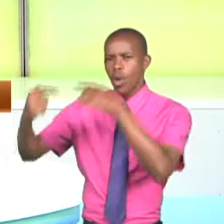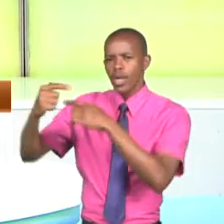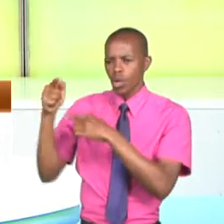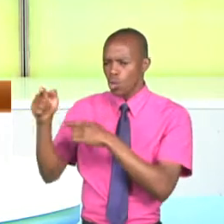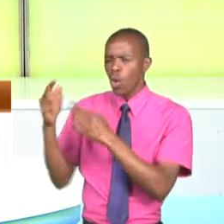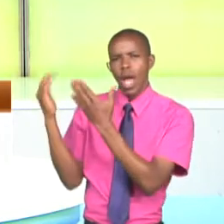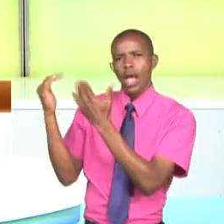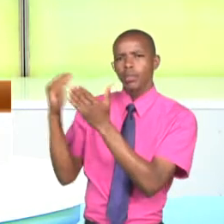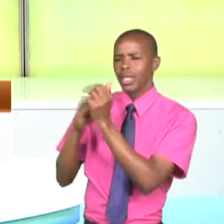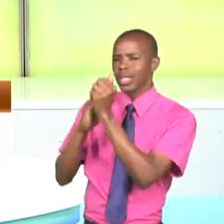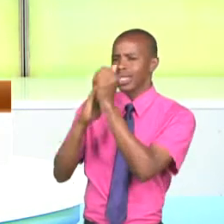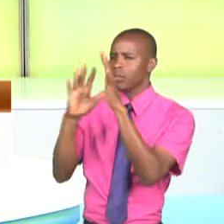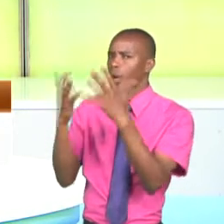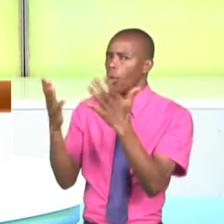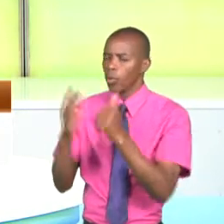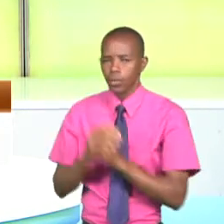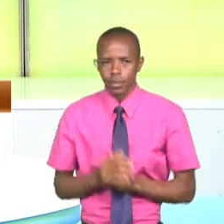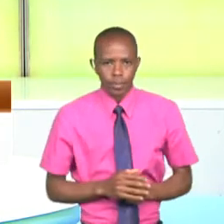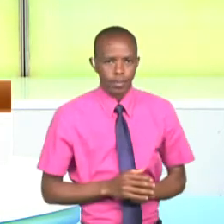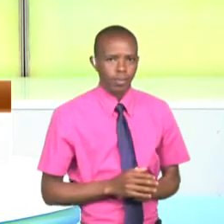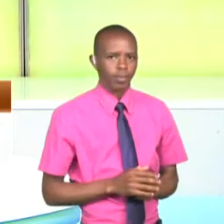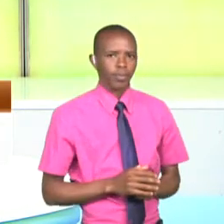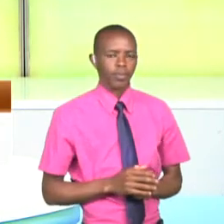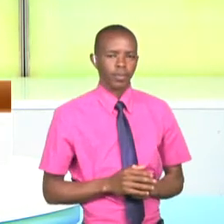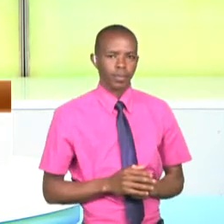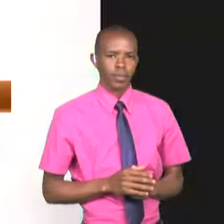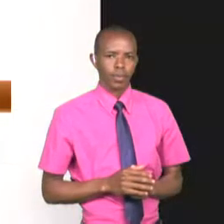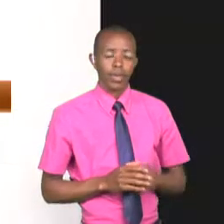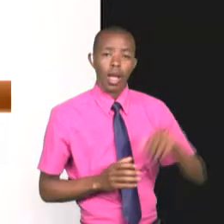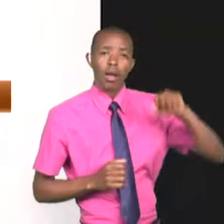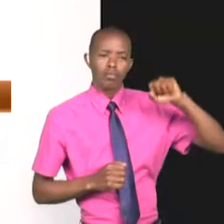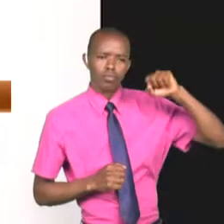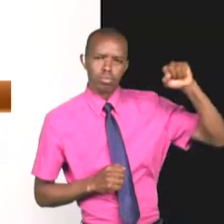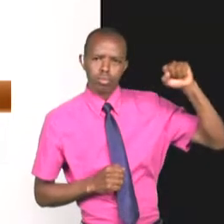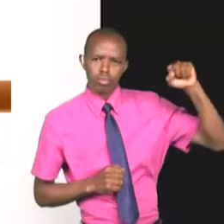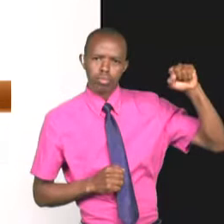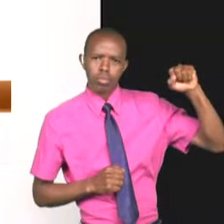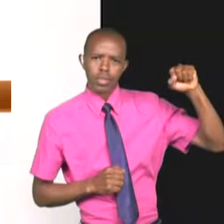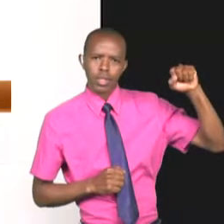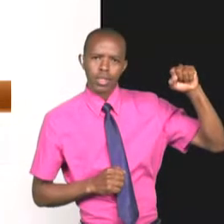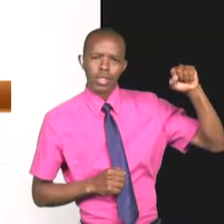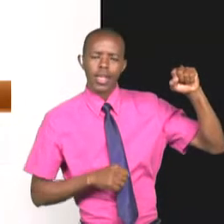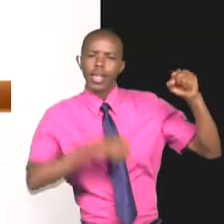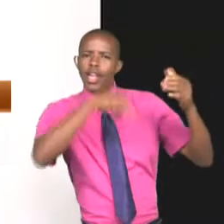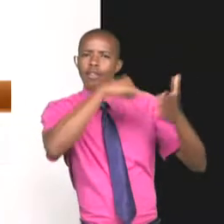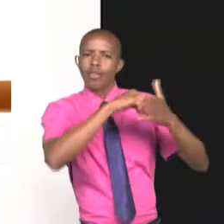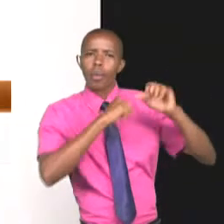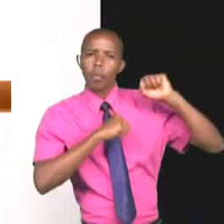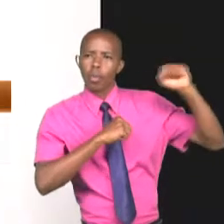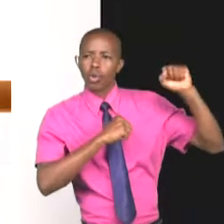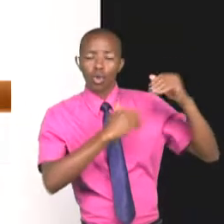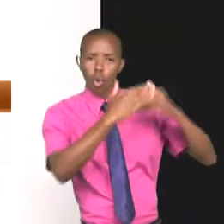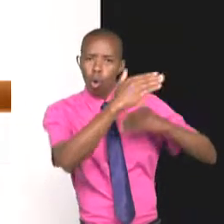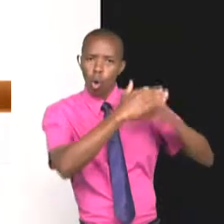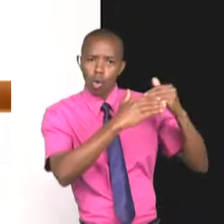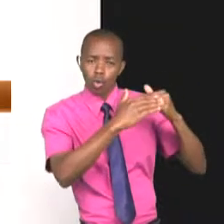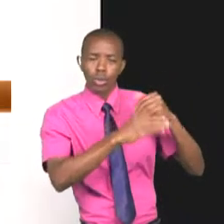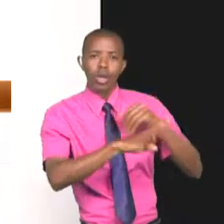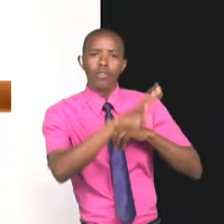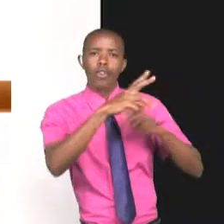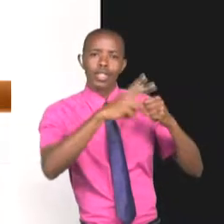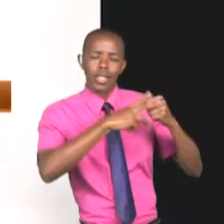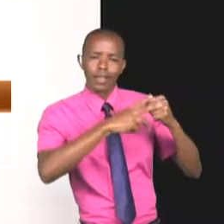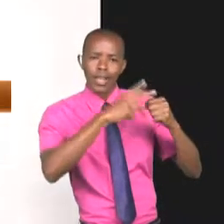unatarajia uongozi wa aina gani? Mwanasiasa ambaye amekuwa katika siasa hii kwa miaka 47